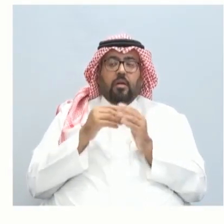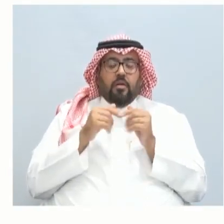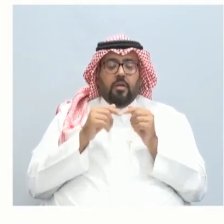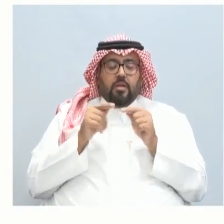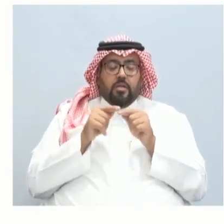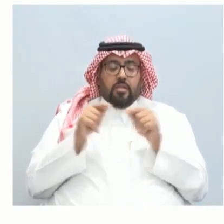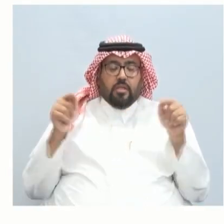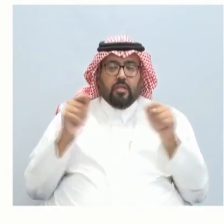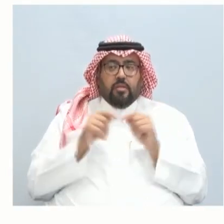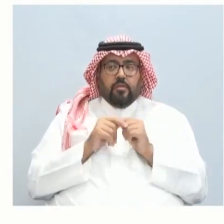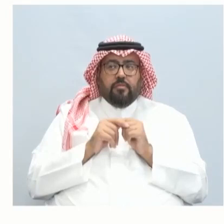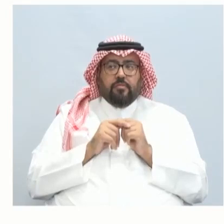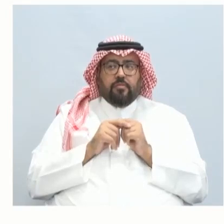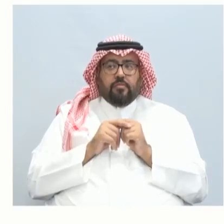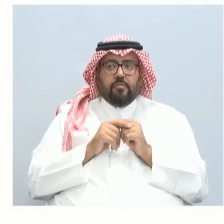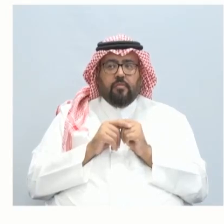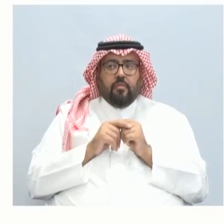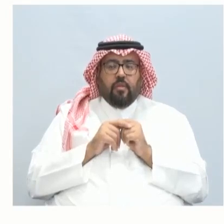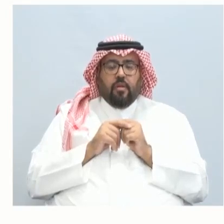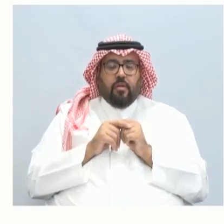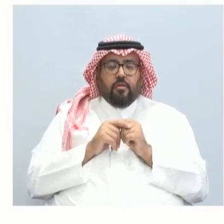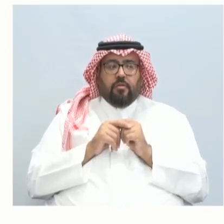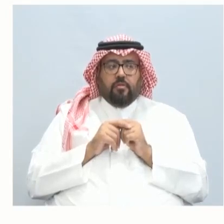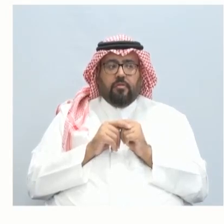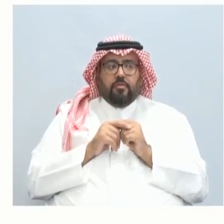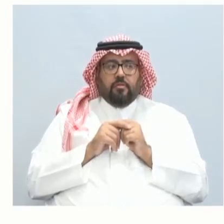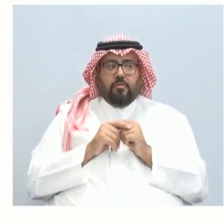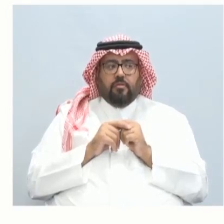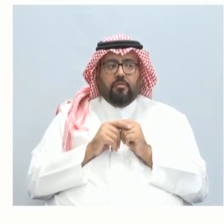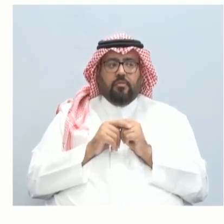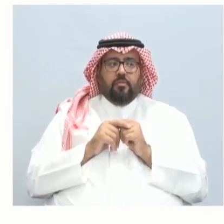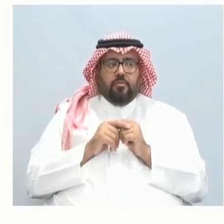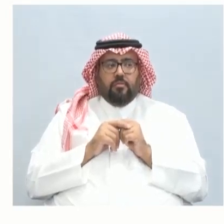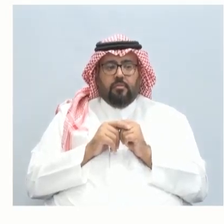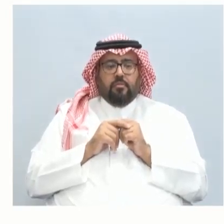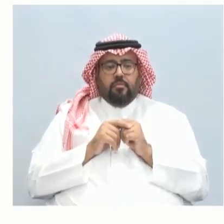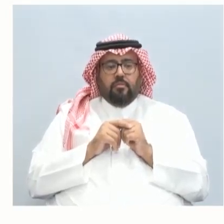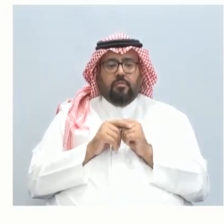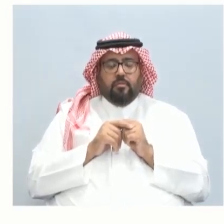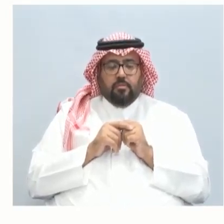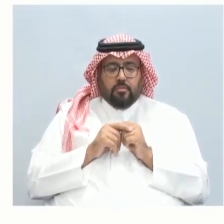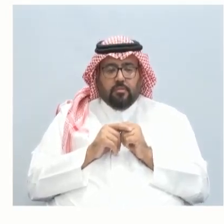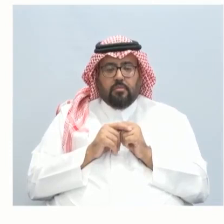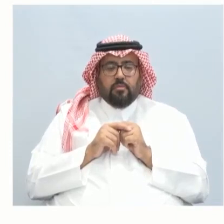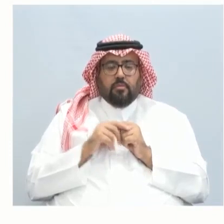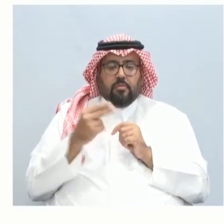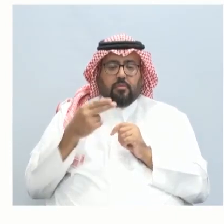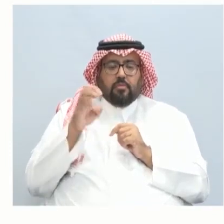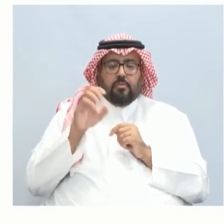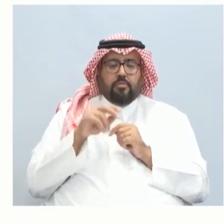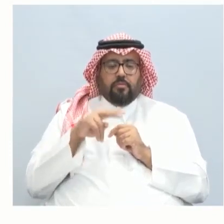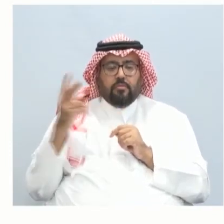المدى وطويله المدى اذا ابناء وبنات الطلاب تحديد الاولويات من حيث الاهميه عاجل